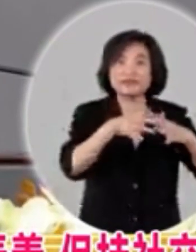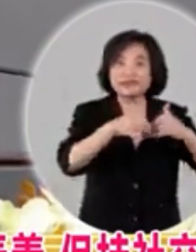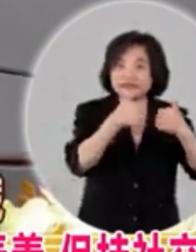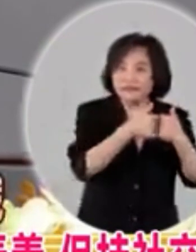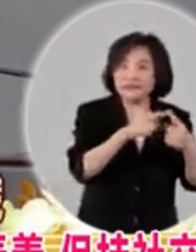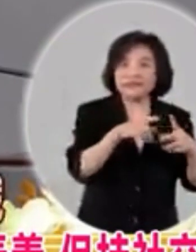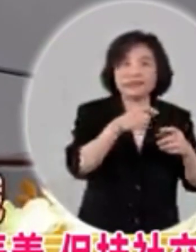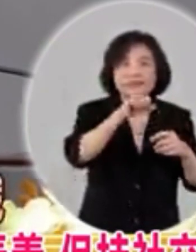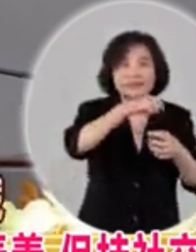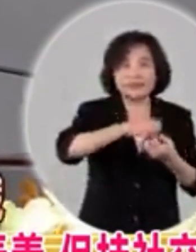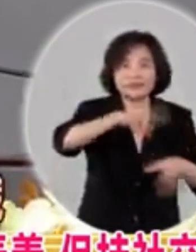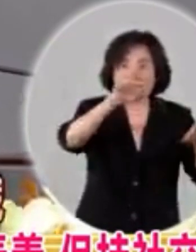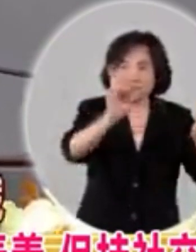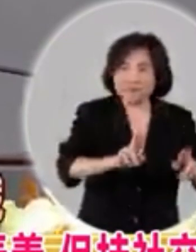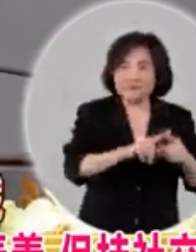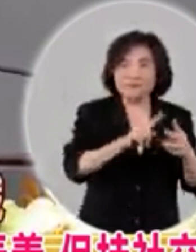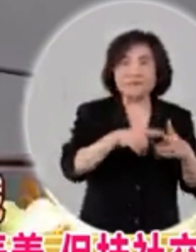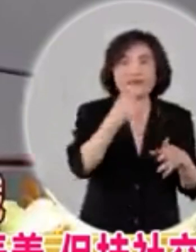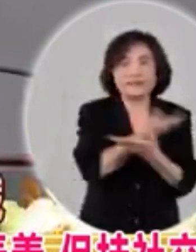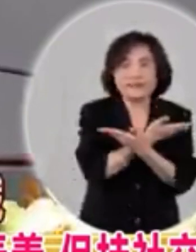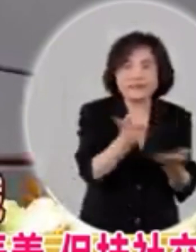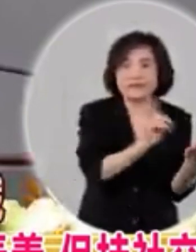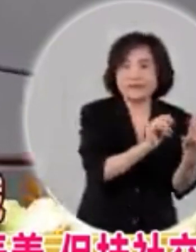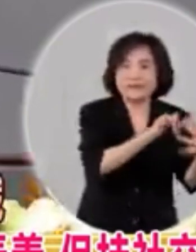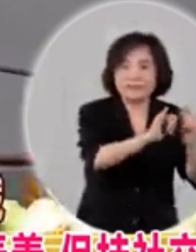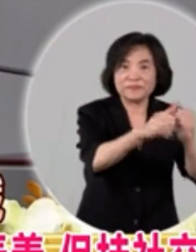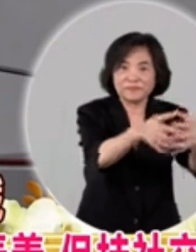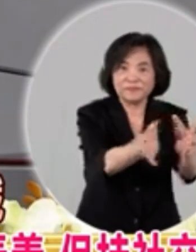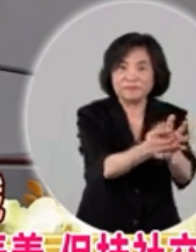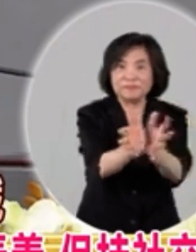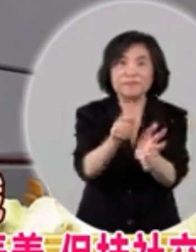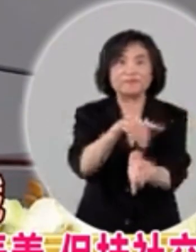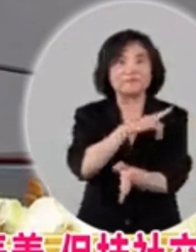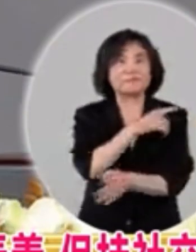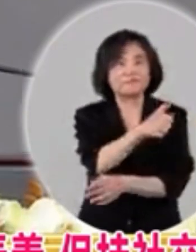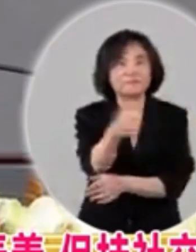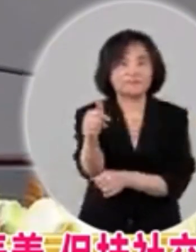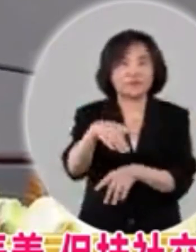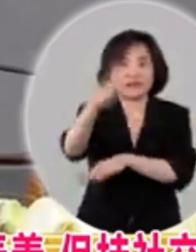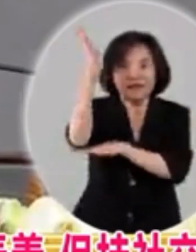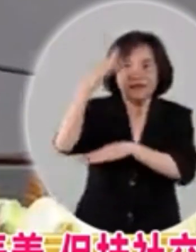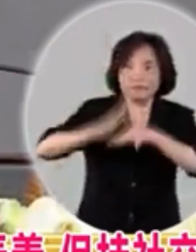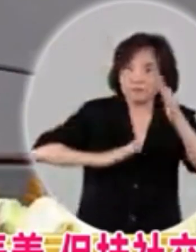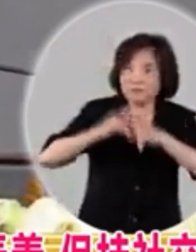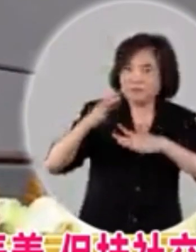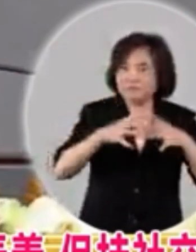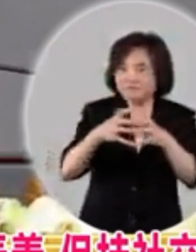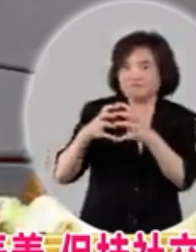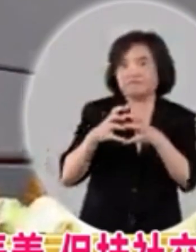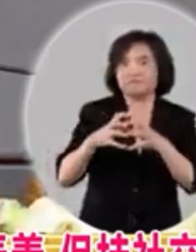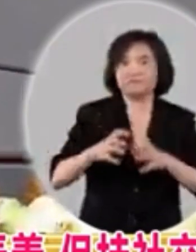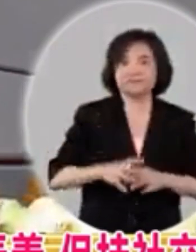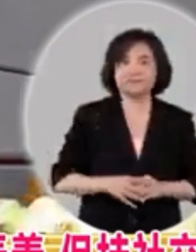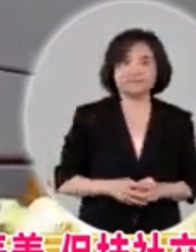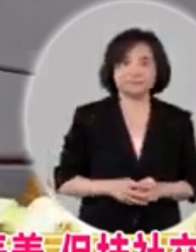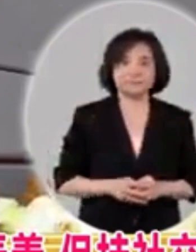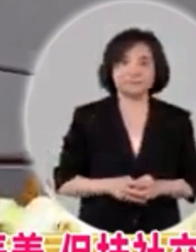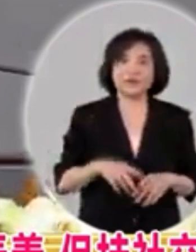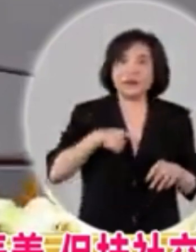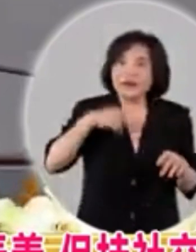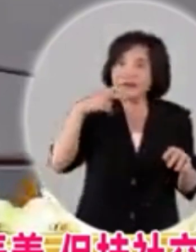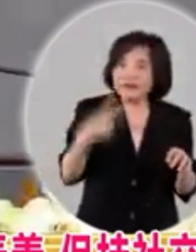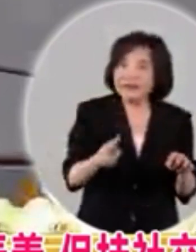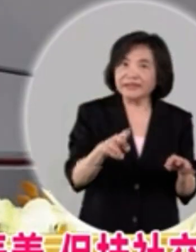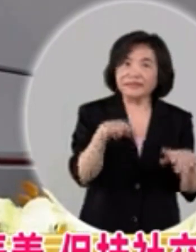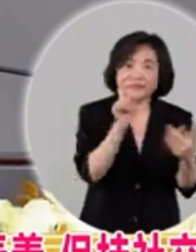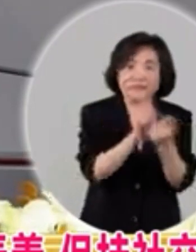积电、慈济等民间组织跟政府携手合作。我要再一次的